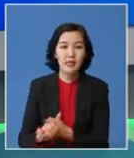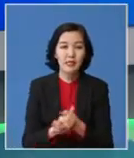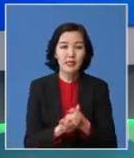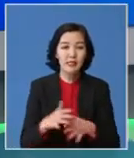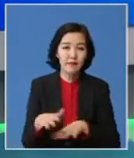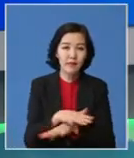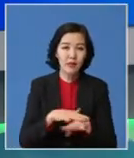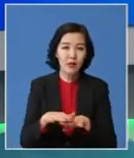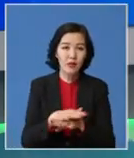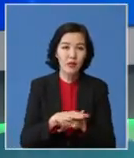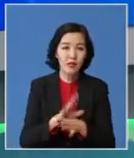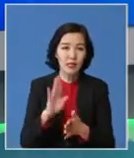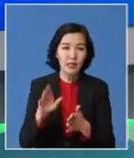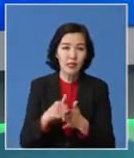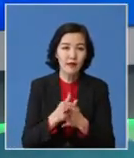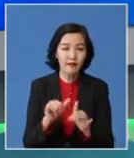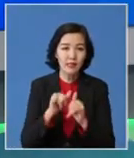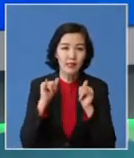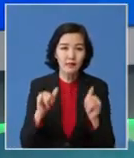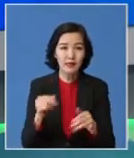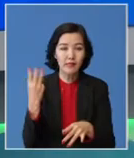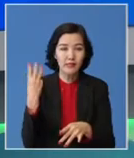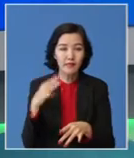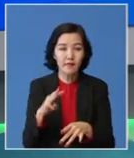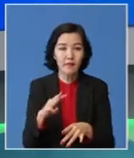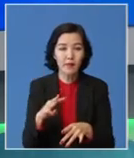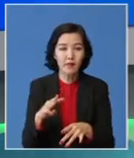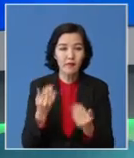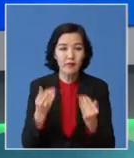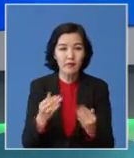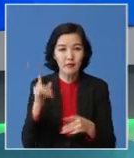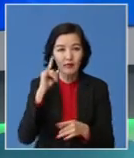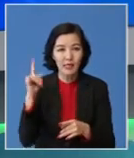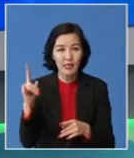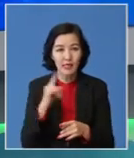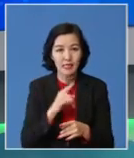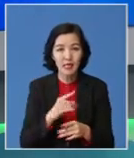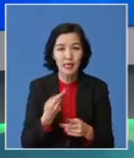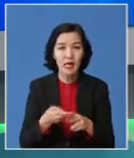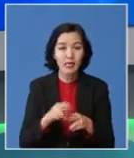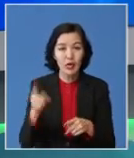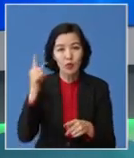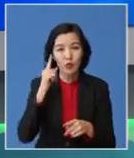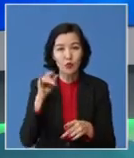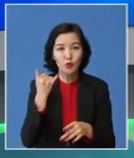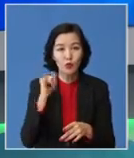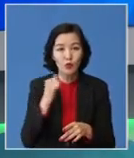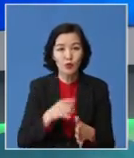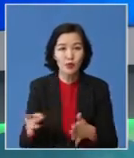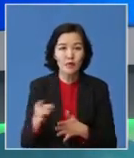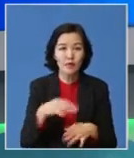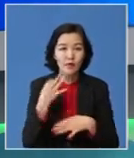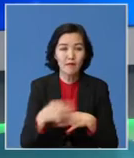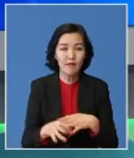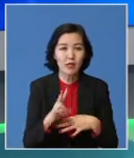Единство народа – залог успешного развития современного Казахстана. Так считают сотрудники Уйгурского районного филиала партии